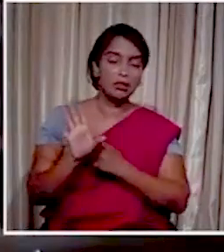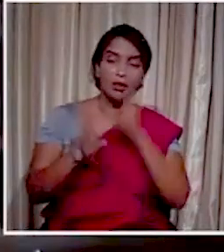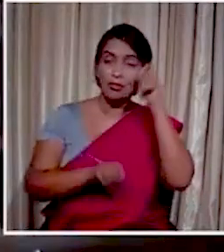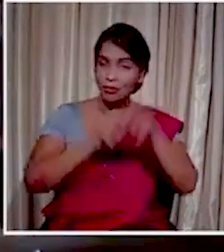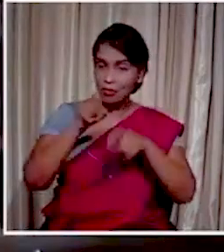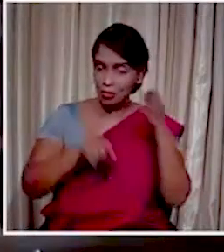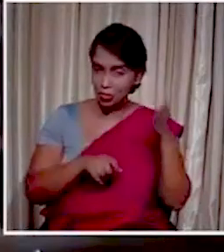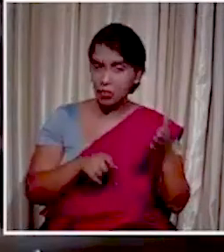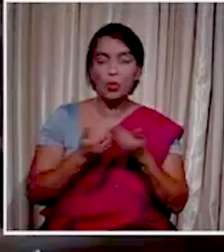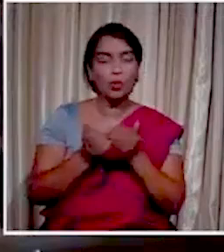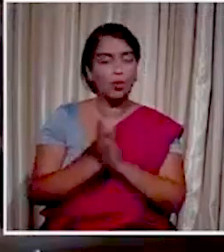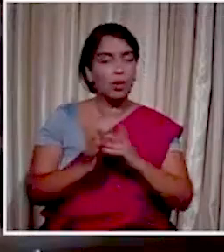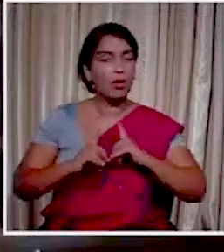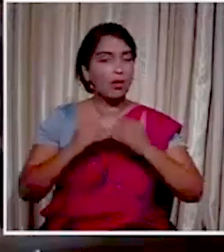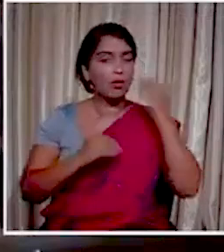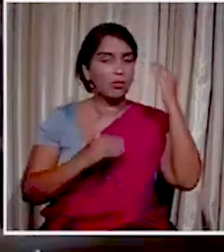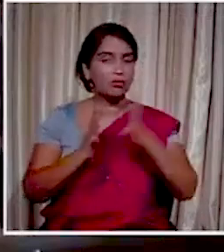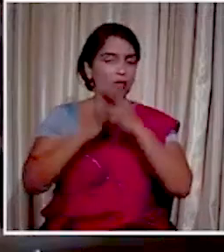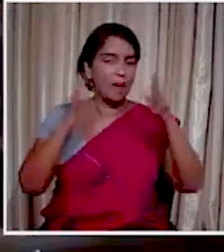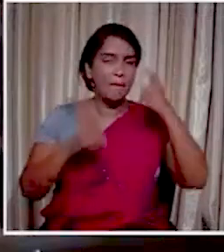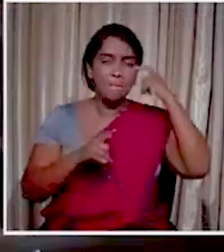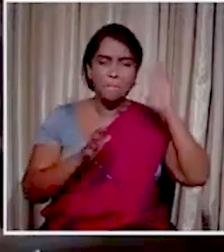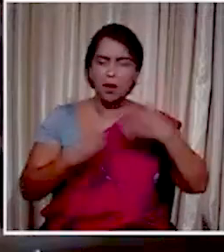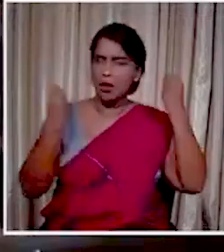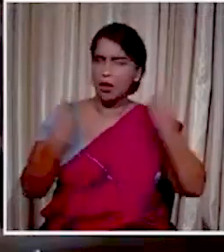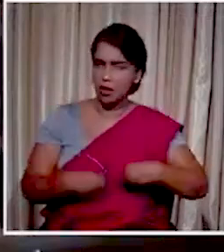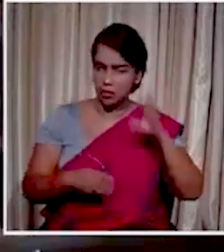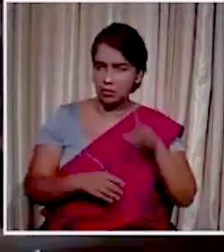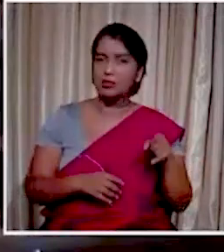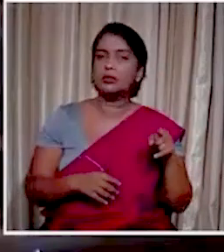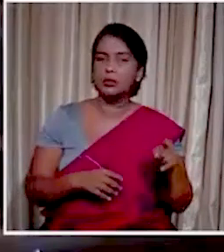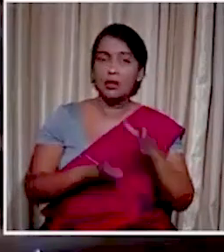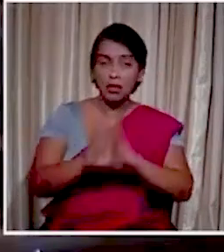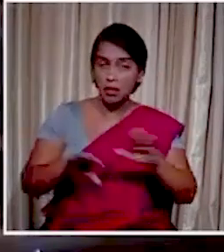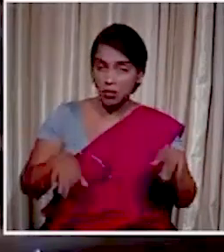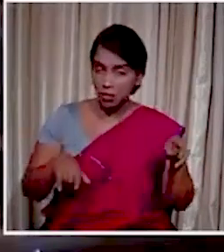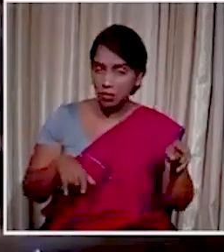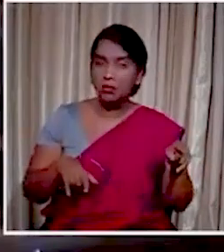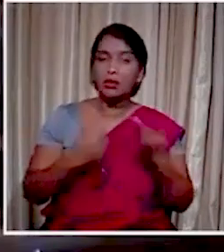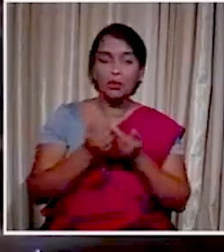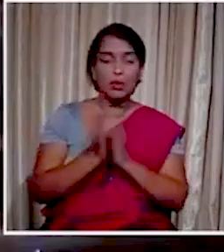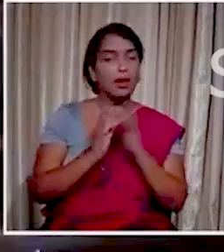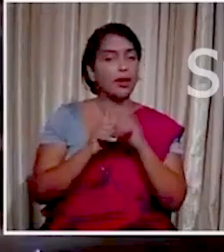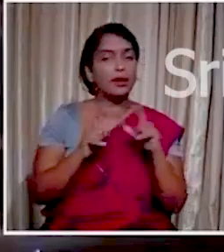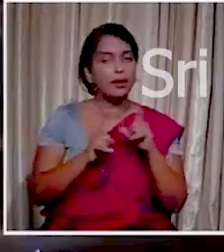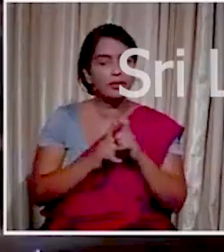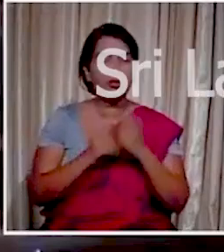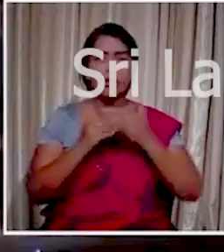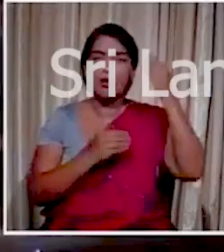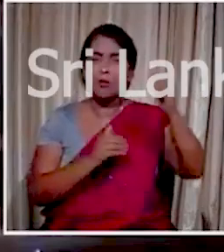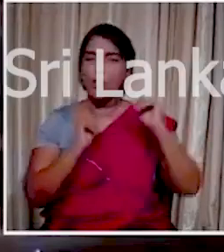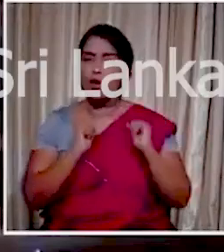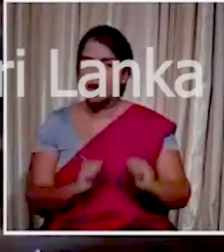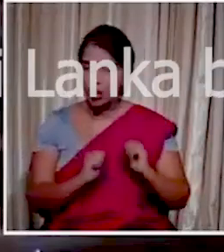පරම්පරාව තමගේ අනාගත පිළිමද විශාල අපේක්ෂා බංගත්වයකට පත් වී තිබෙනවා දුවා දරුවන් තමගේ අධ්‍යාපනයට කවර අනාගතයක් උරුම